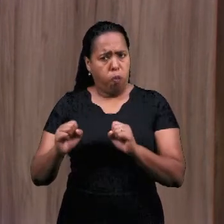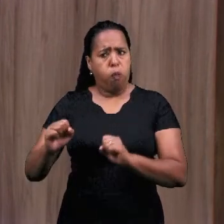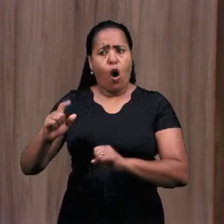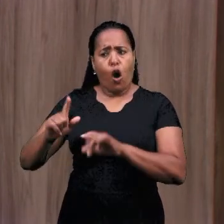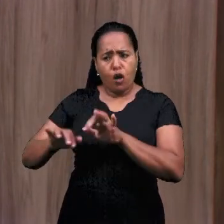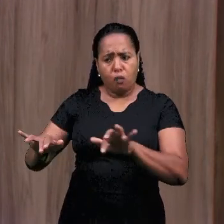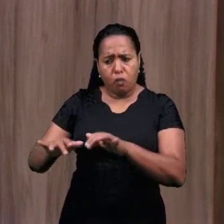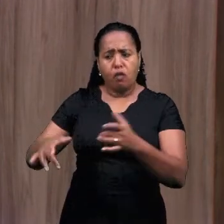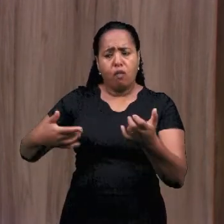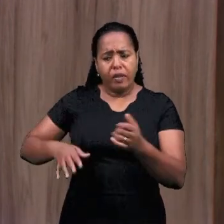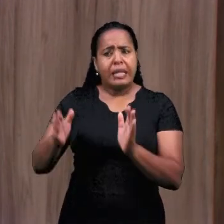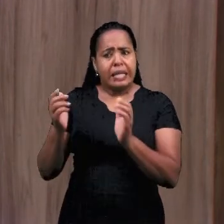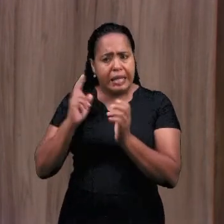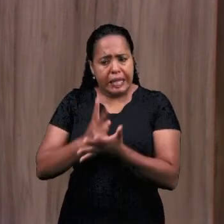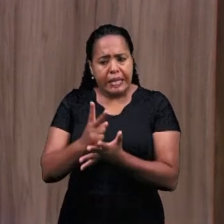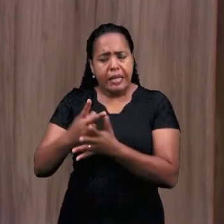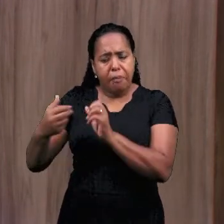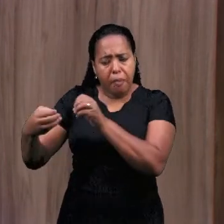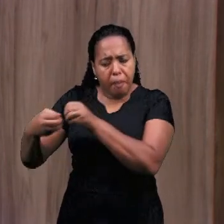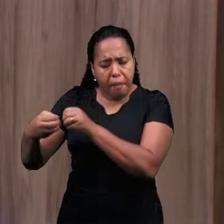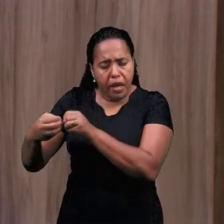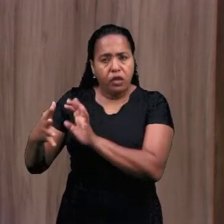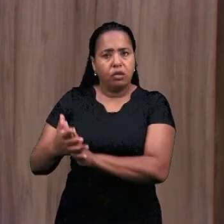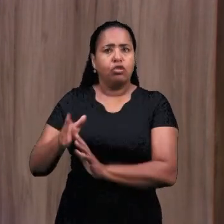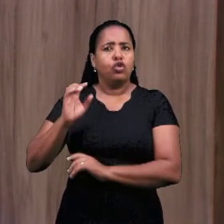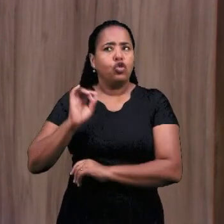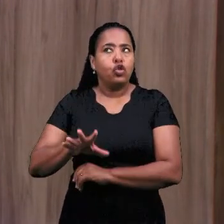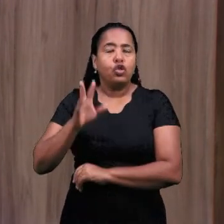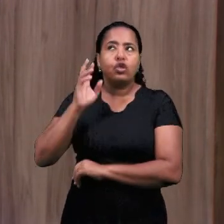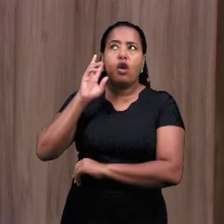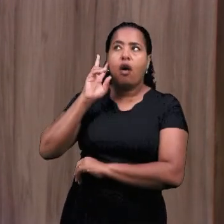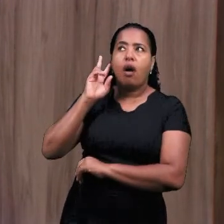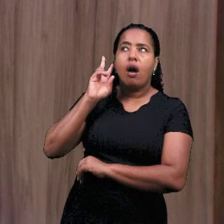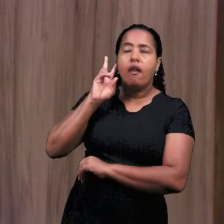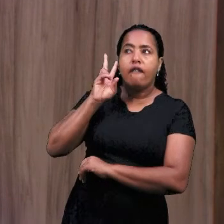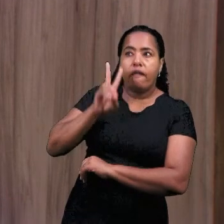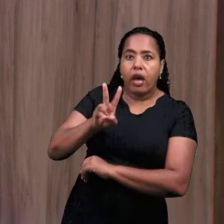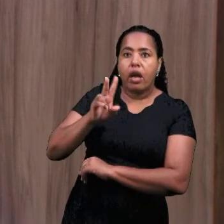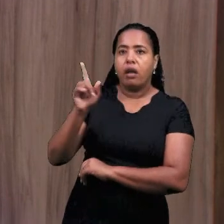votre instrument proche de vous, parce que nous n'allons pas simplement entendre